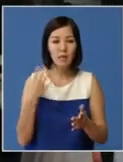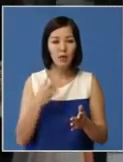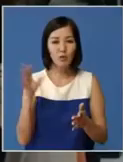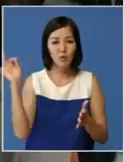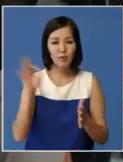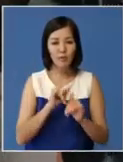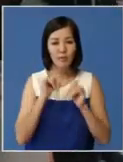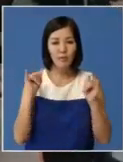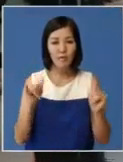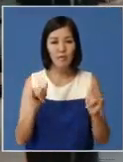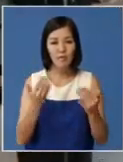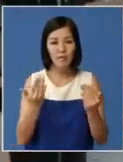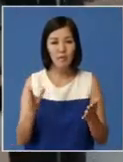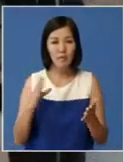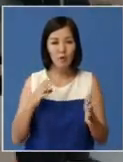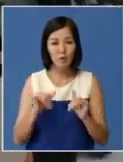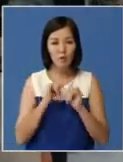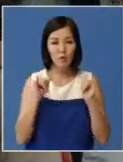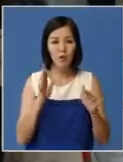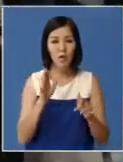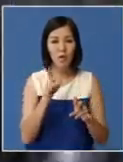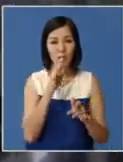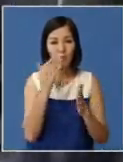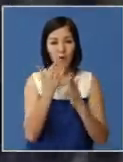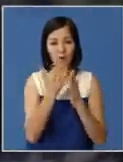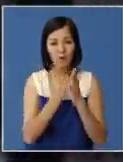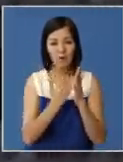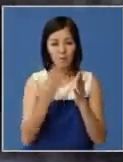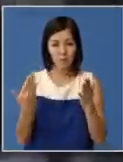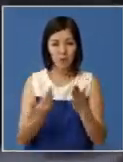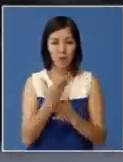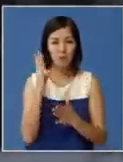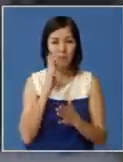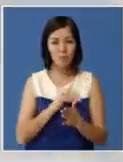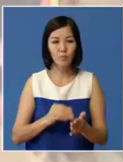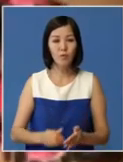Франциялық кәсіпкердің әлі ауқаты өсуде. Алдағы уақытта бұл тізім әлі де жаңартылуы мүмкін.